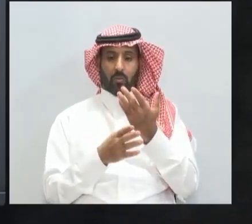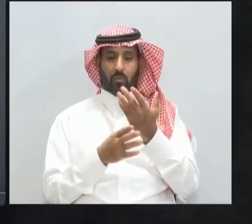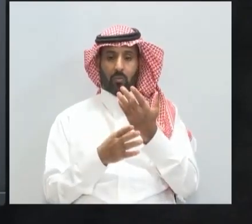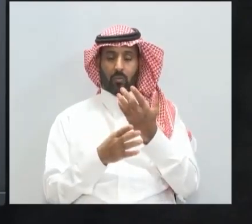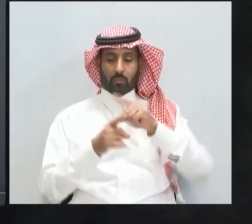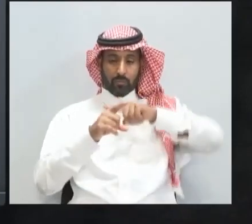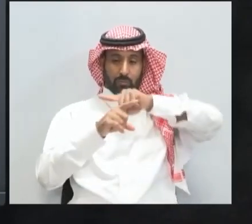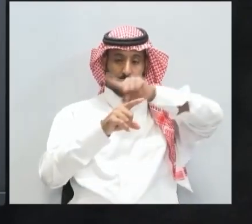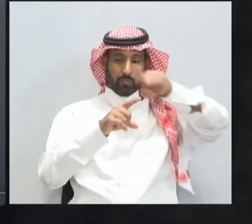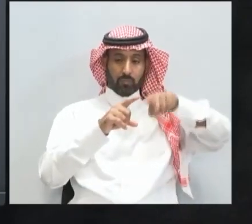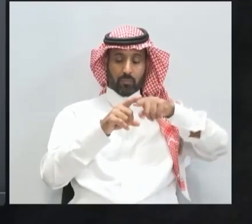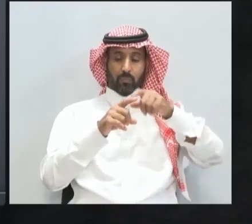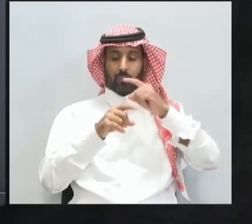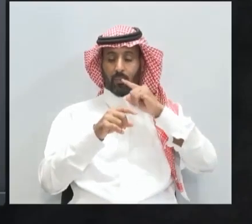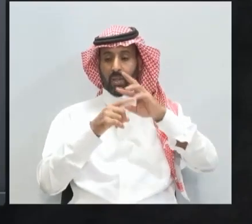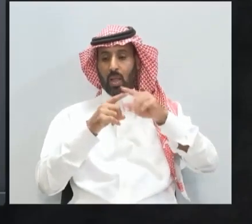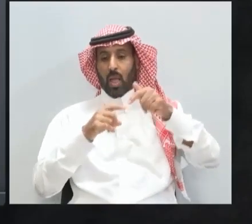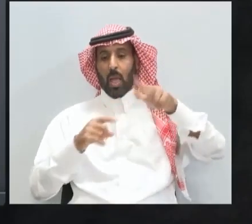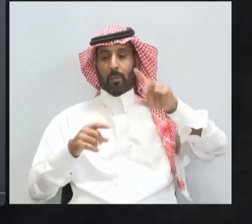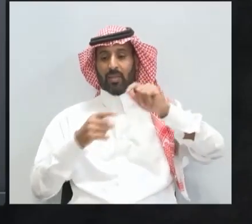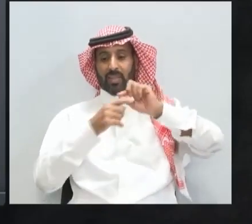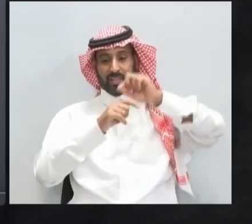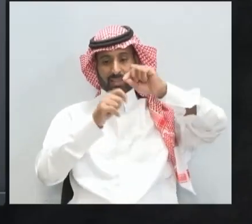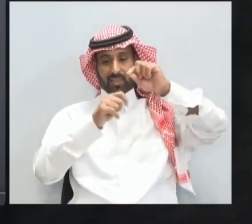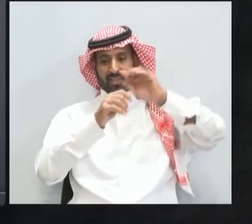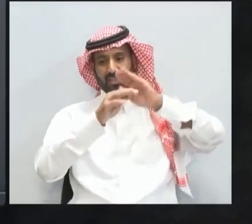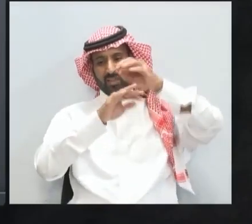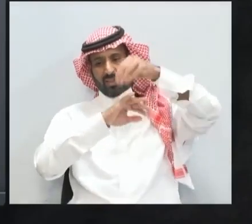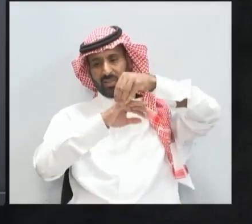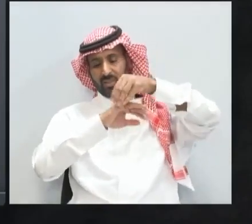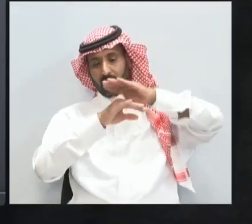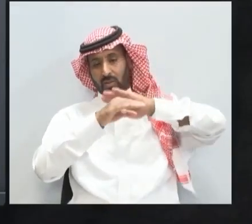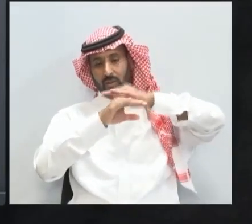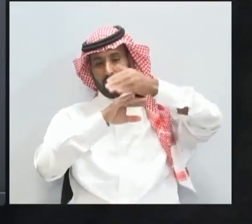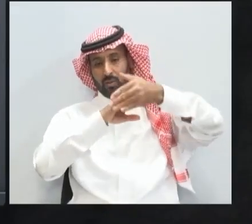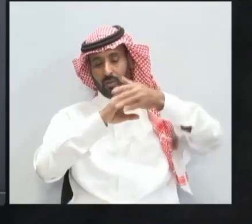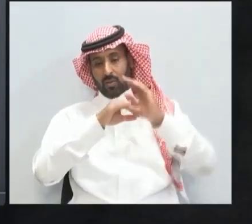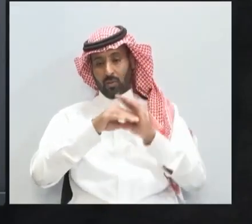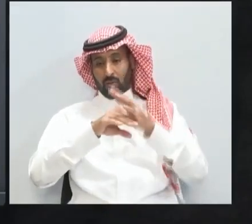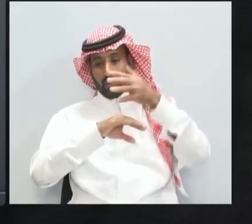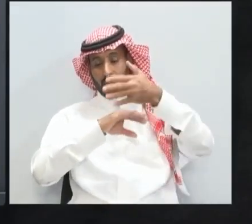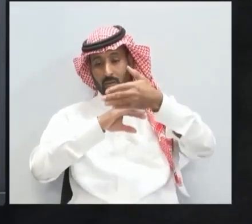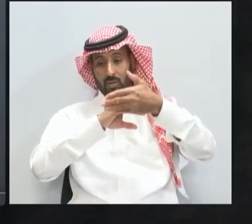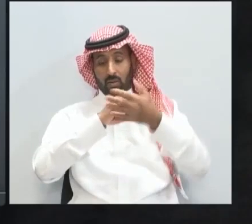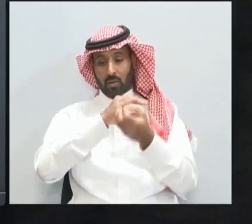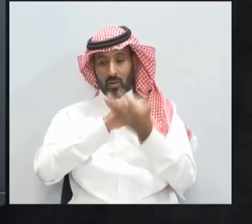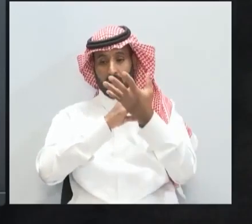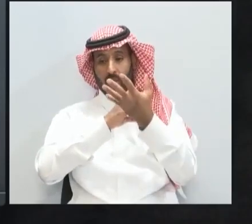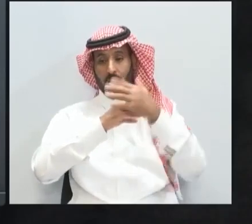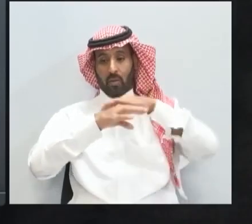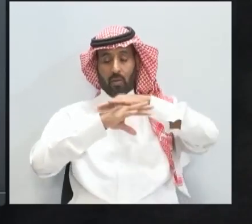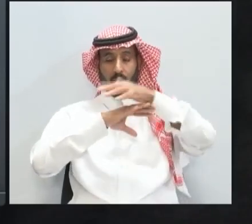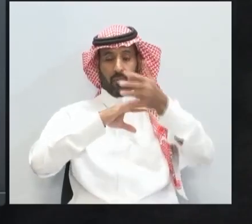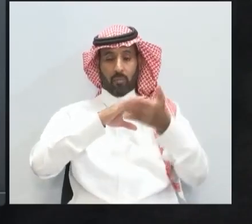نسميها بروتينات تتواجد على الغشاء تخرجها الى خارج الغشاء نشاهد هنا البروتينات او ايونات الهيدروجين جميعها خرجت الى